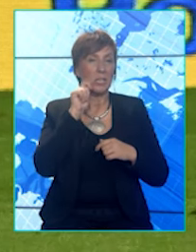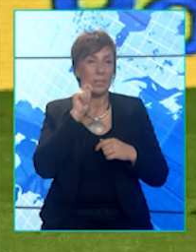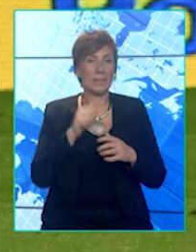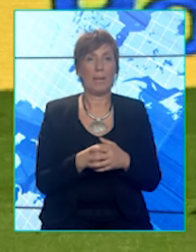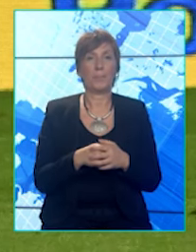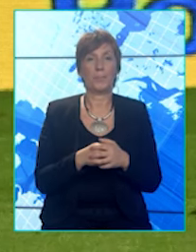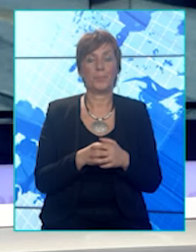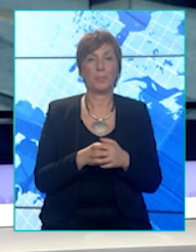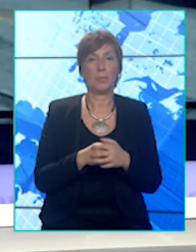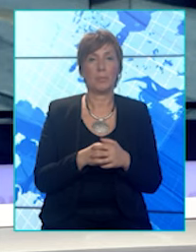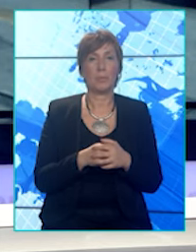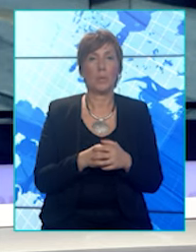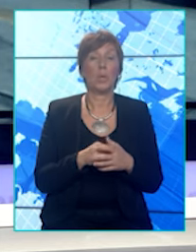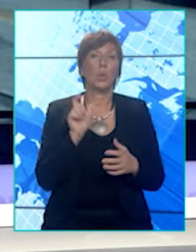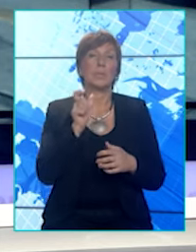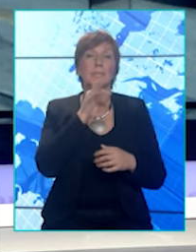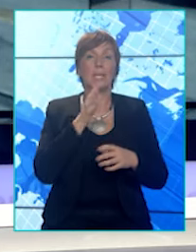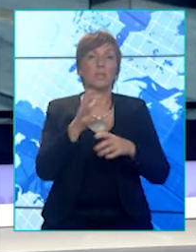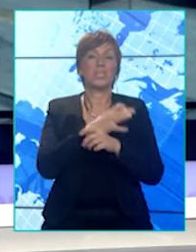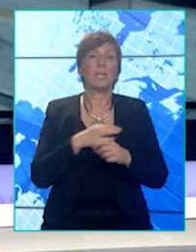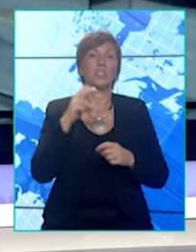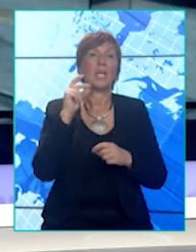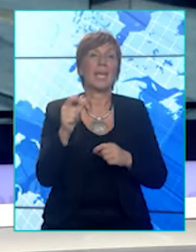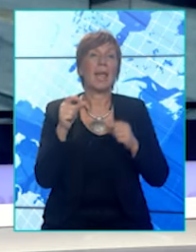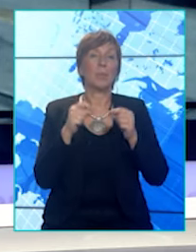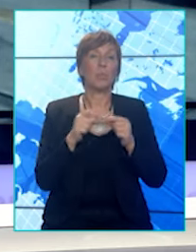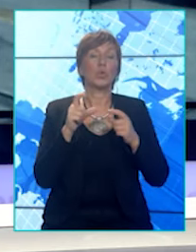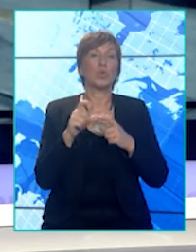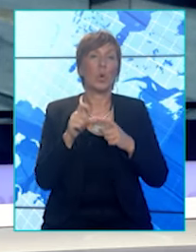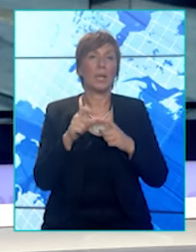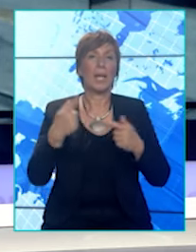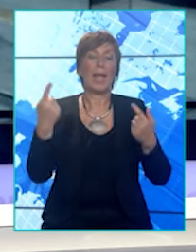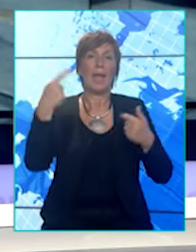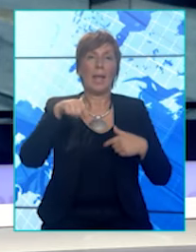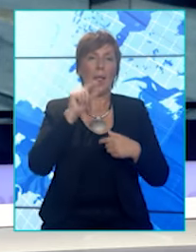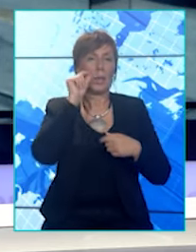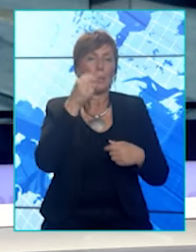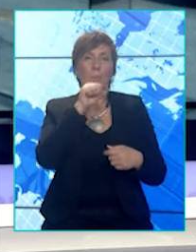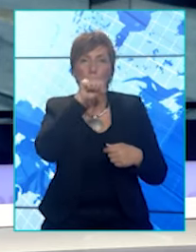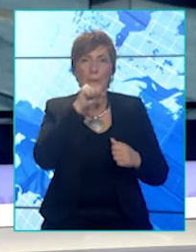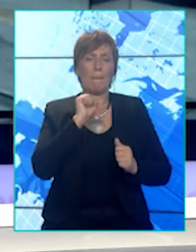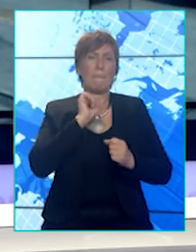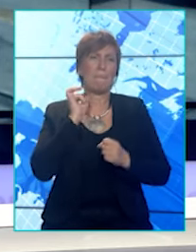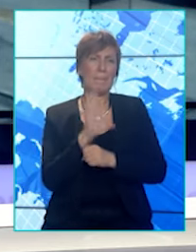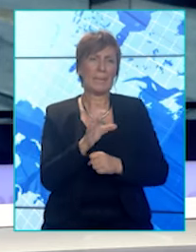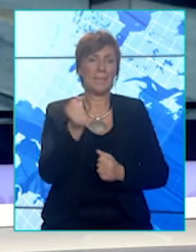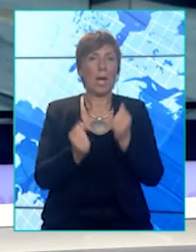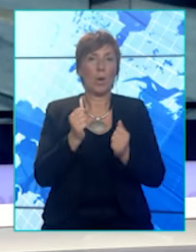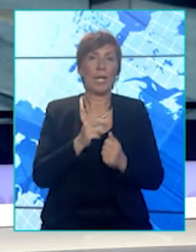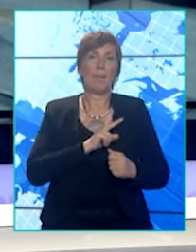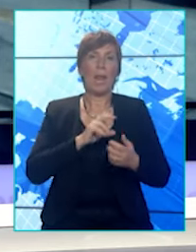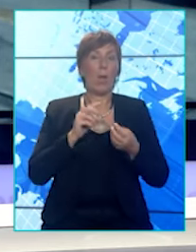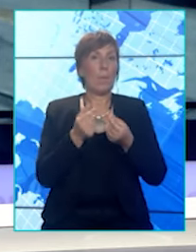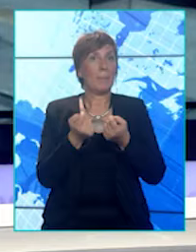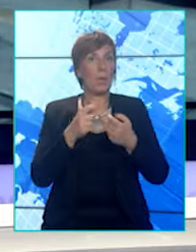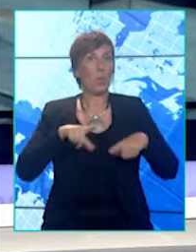Mađarske. U Sarajevu je završen Red Bull Showrun. Hiljade ljubitelja brzine i automobila imalo je priliku